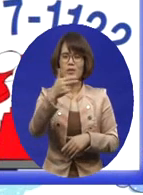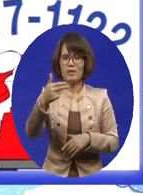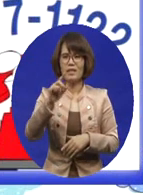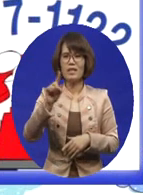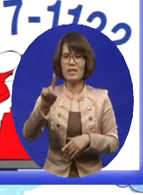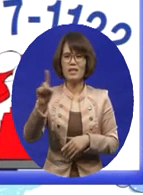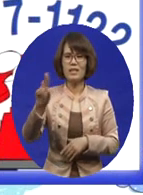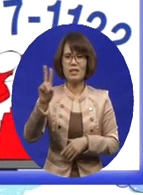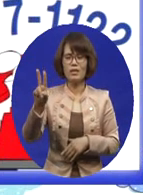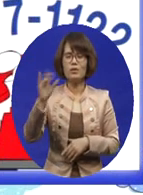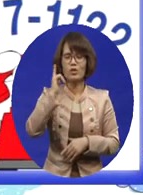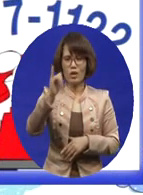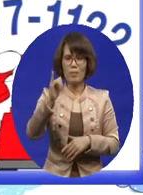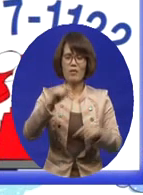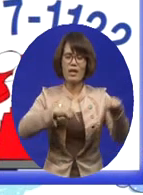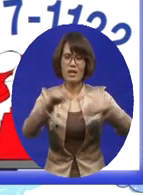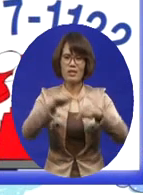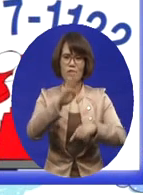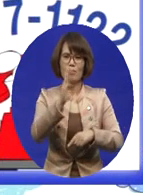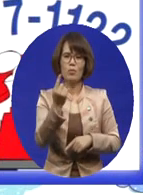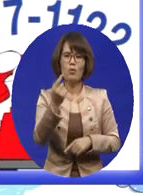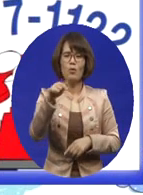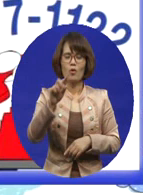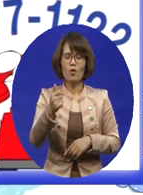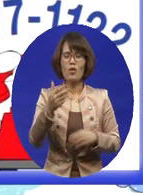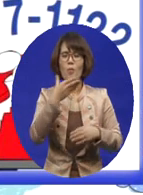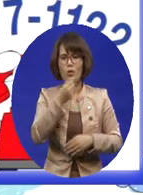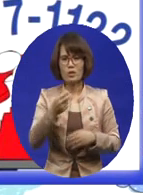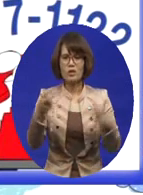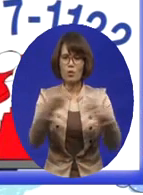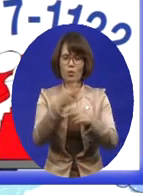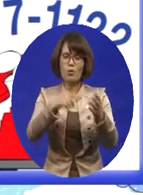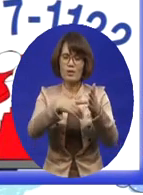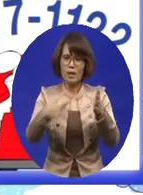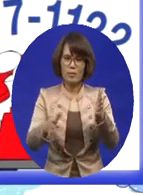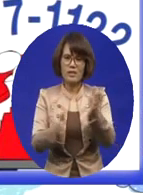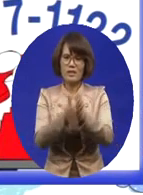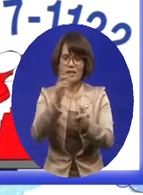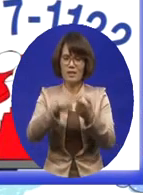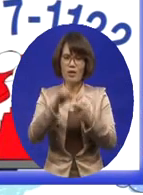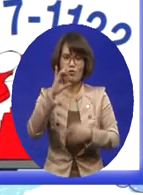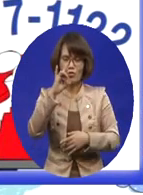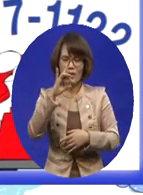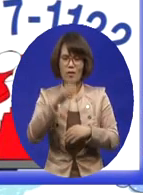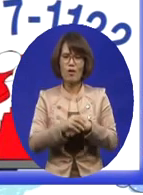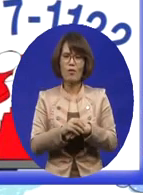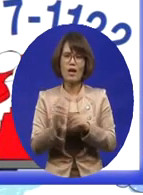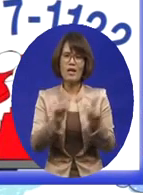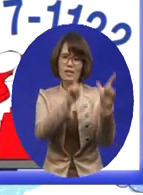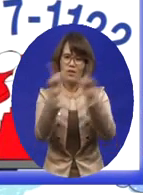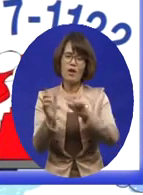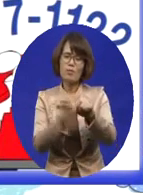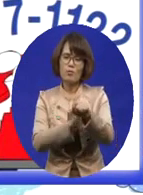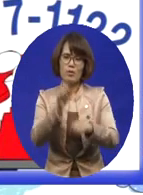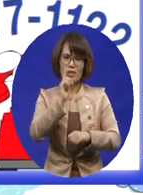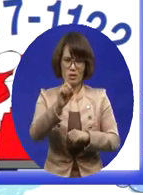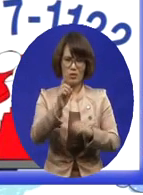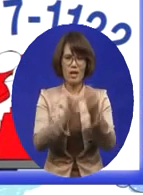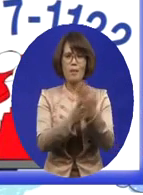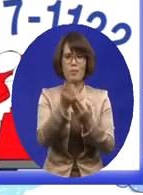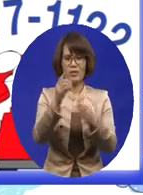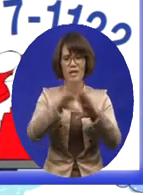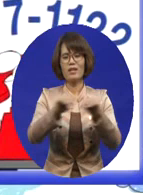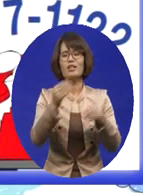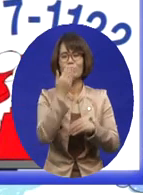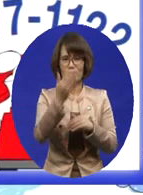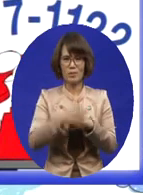1577-1122로 전화하면 행정, 보건, 복지, 교통, 세무 등 시정에 대해 궁금한 점과 생활불편 신고를 한 번에